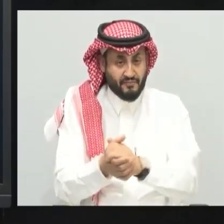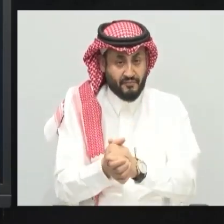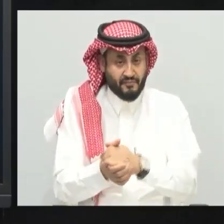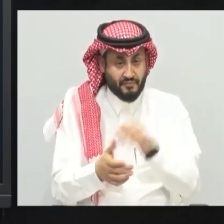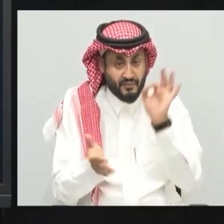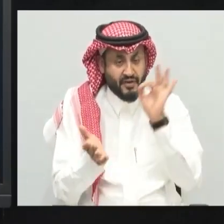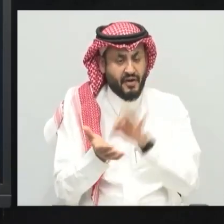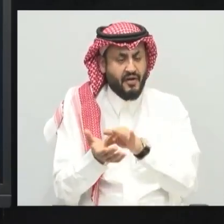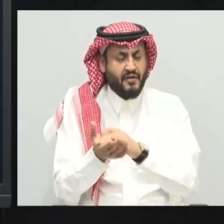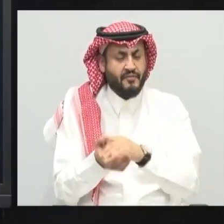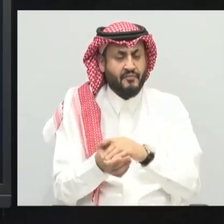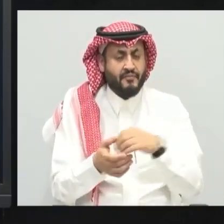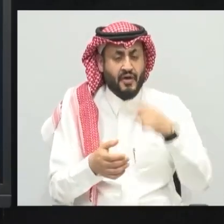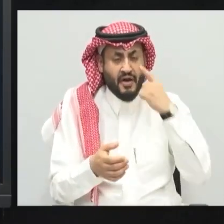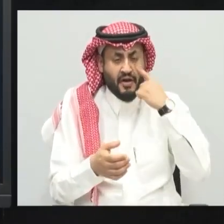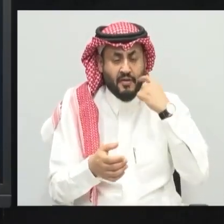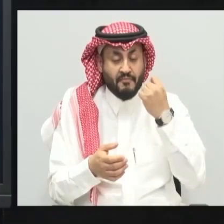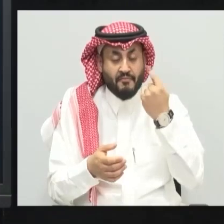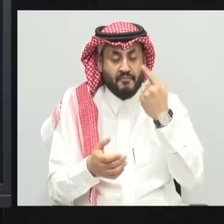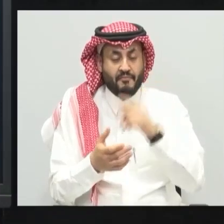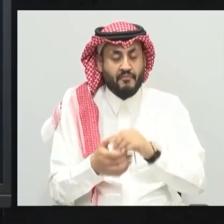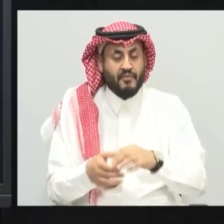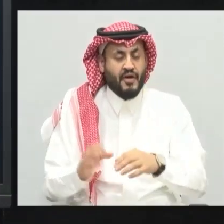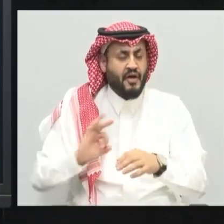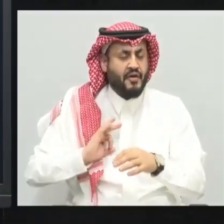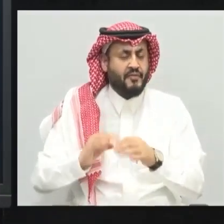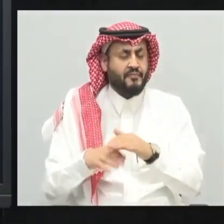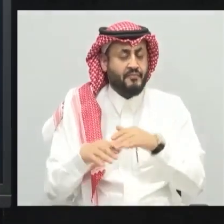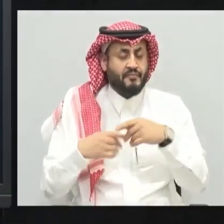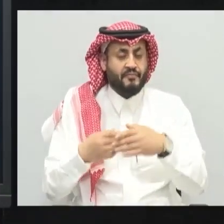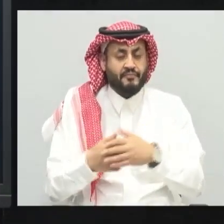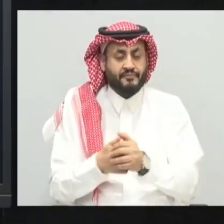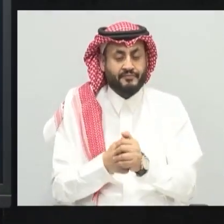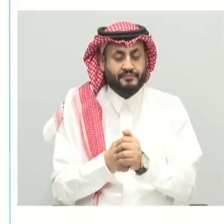وتحققوا جوده الحياه التي ترضونها وتسعون